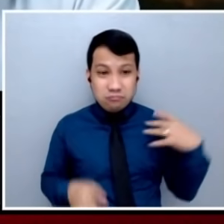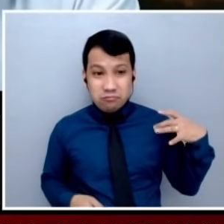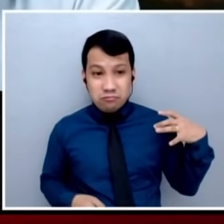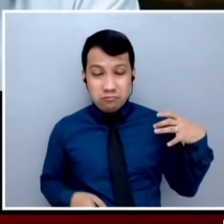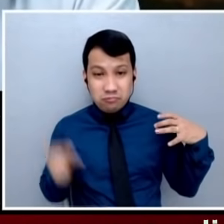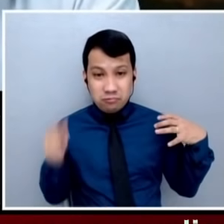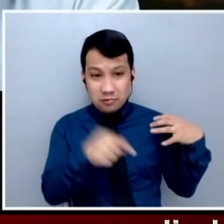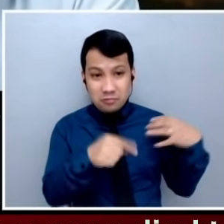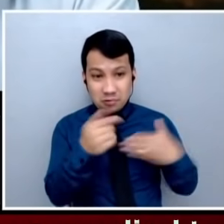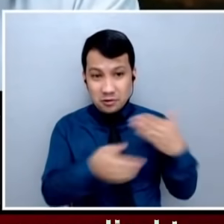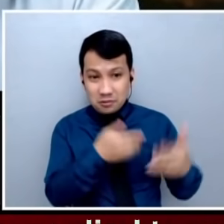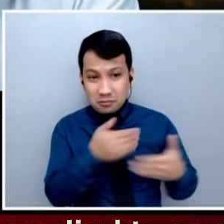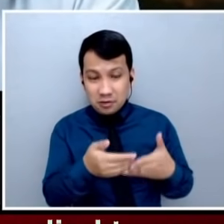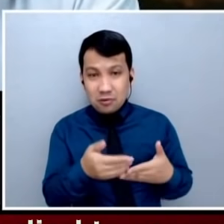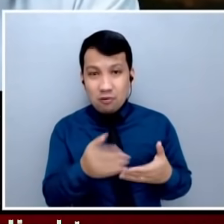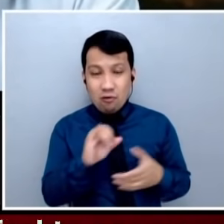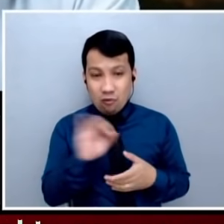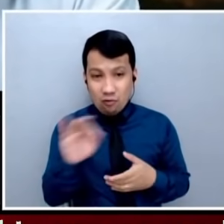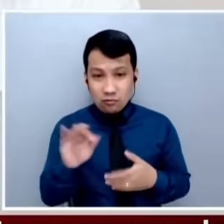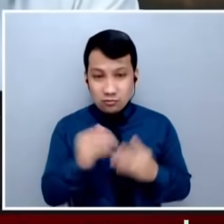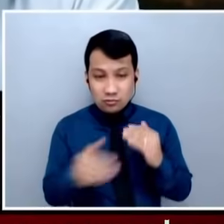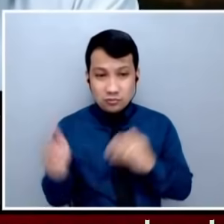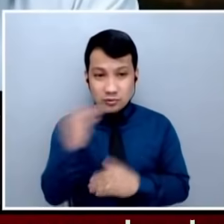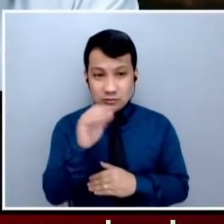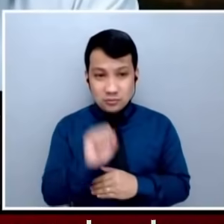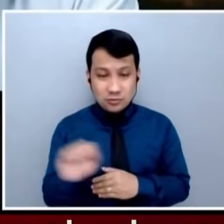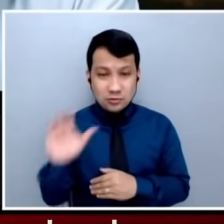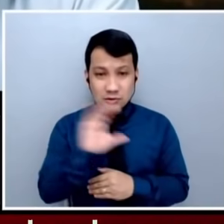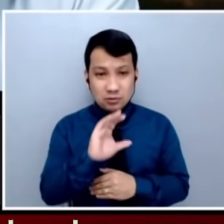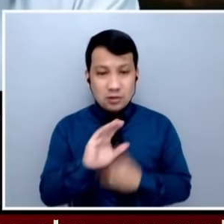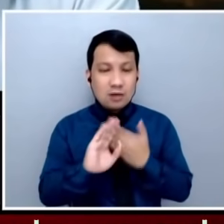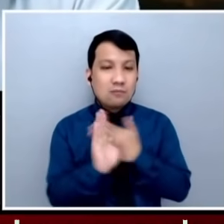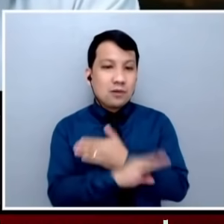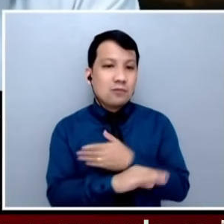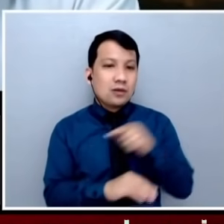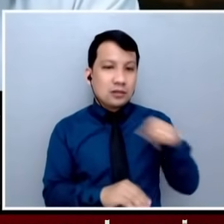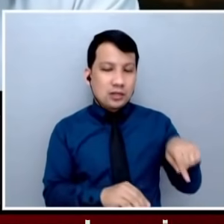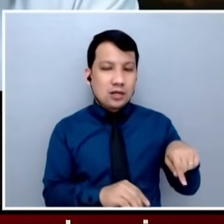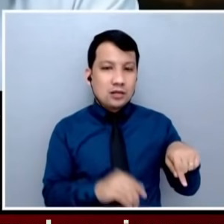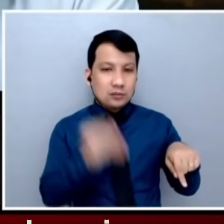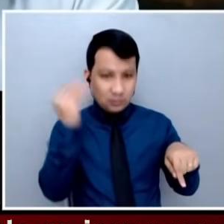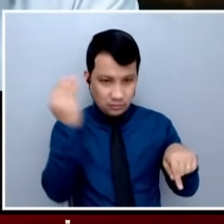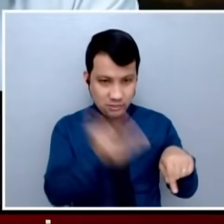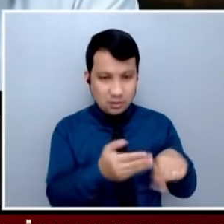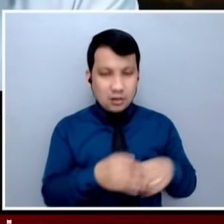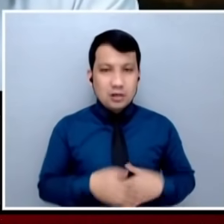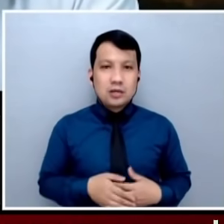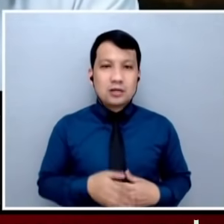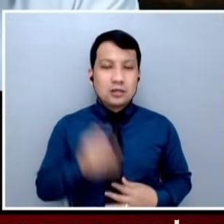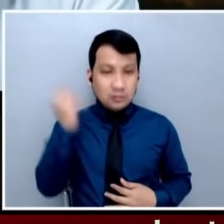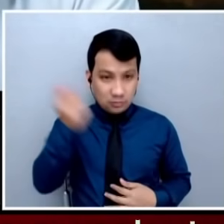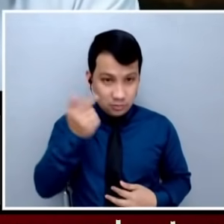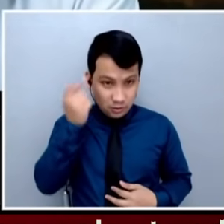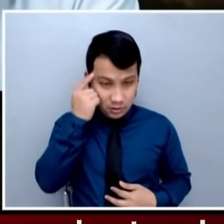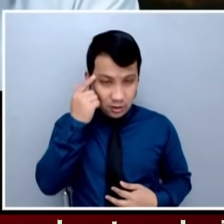the process of litigation all the way up to the Supreme Court. Ibalik nila so that the government and